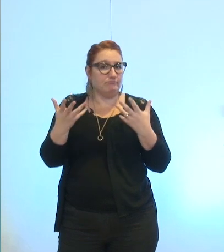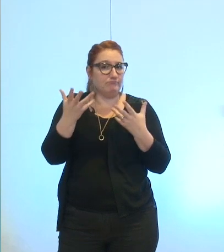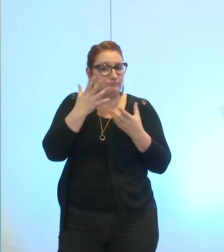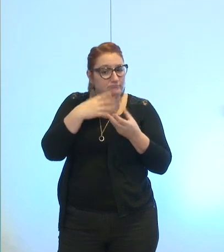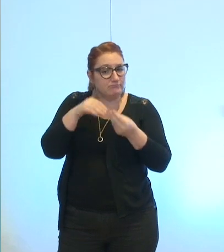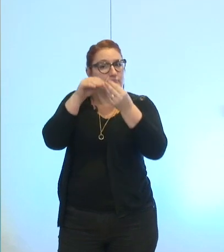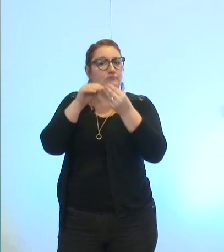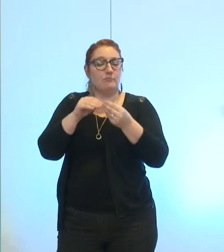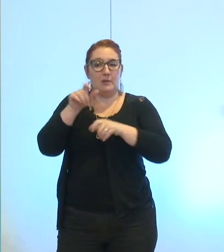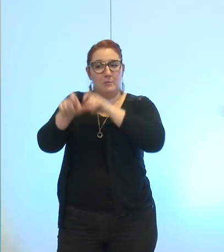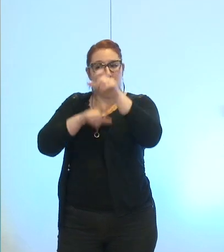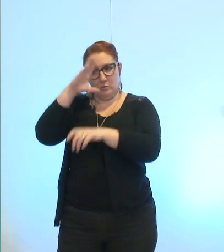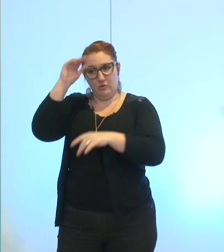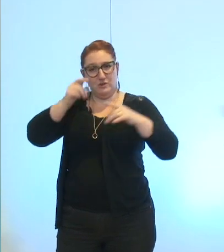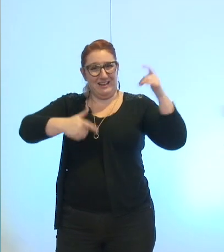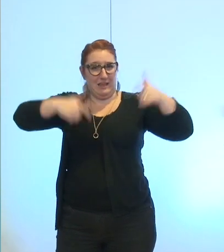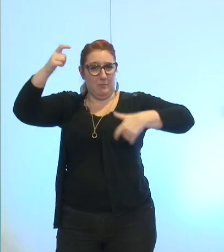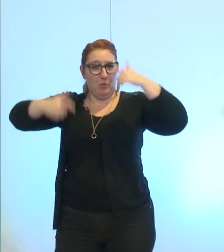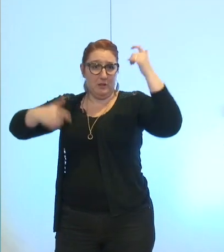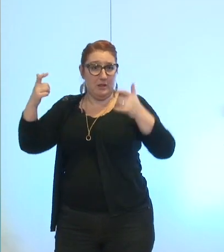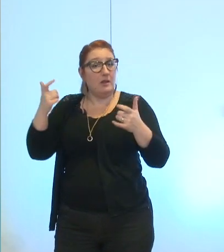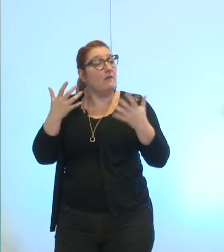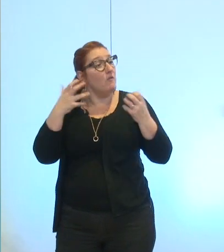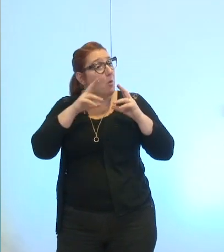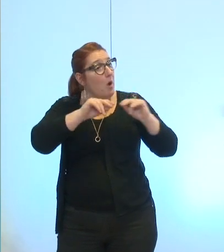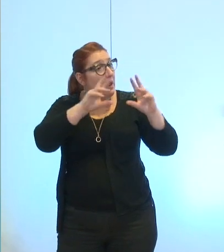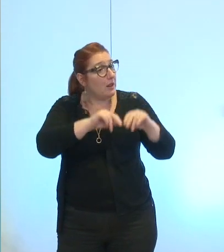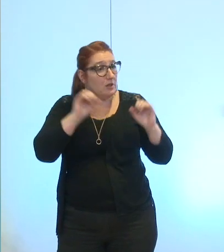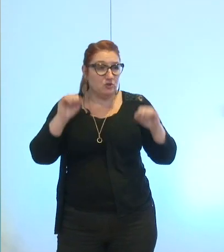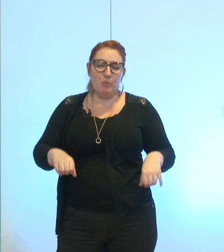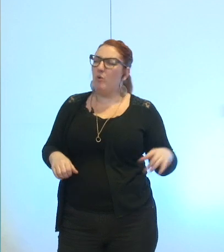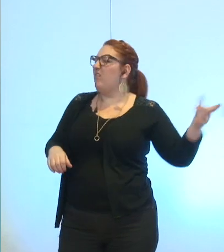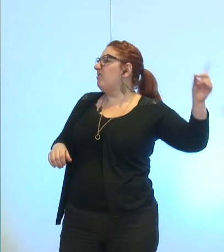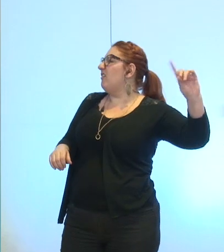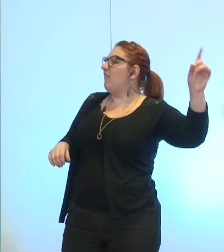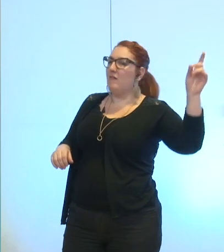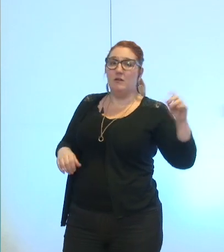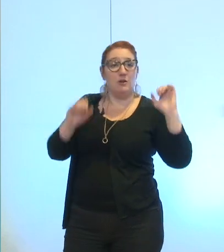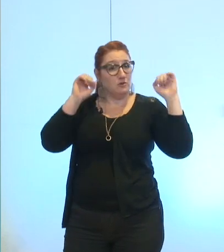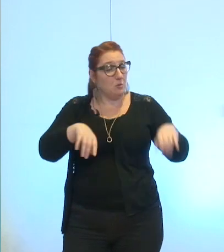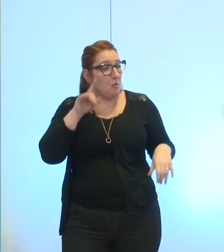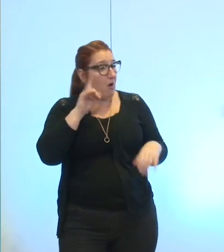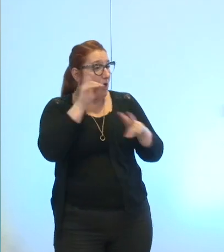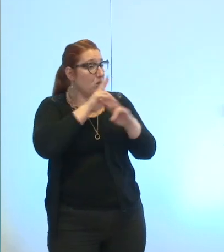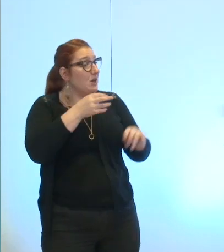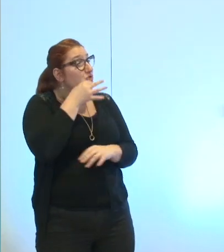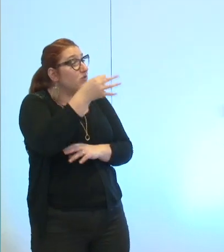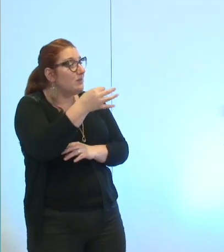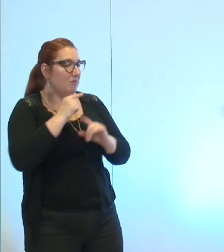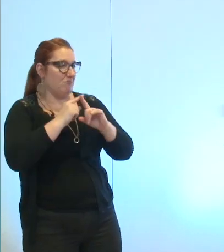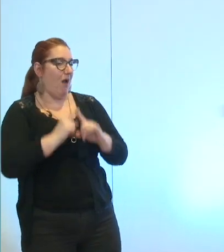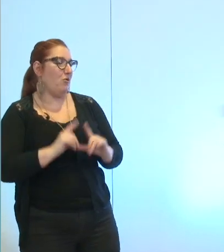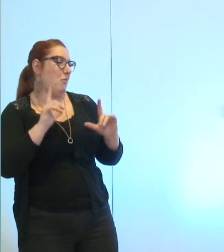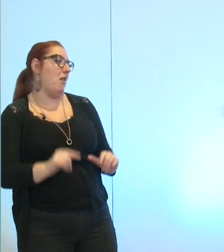professionnels de l'immobilier qui expliqueent la baisse je peux le faire je peux tout à fait car quand je dis quelque chose j'ai en général les arguments qui vont